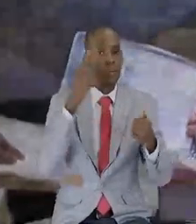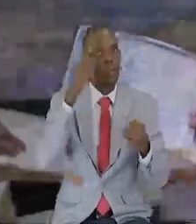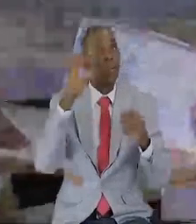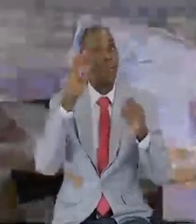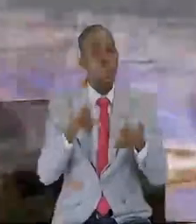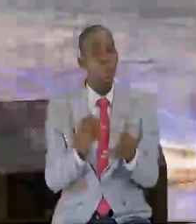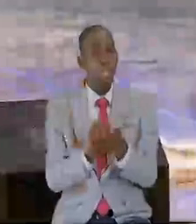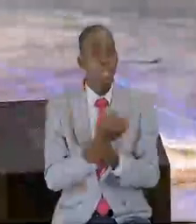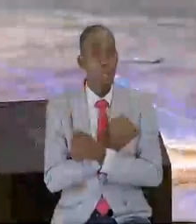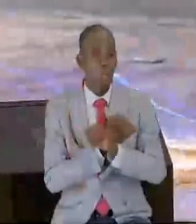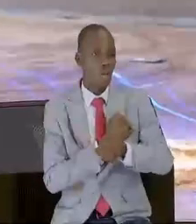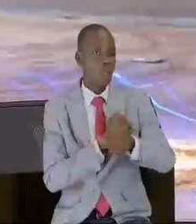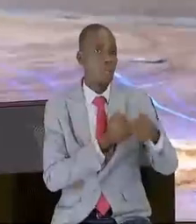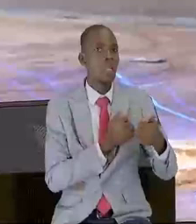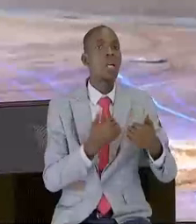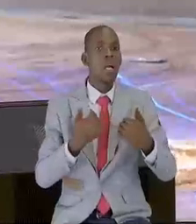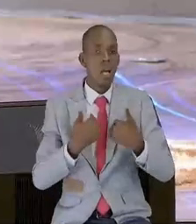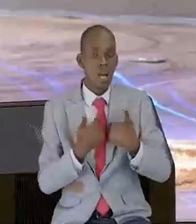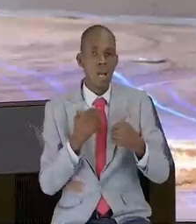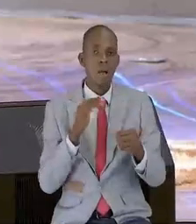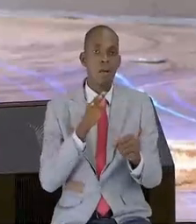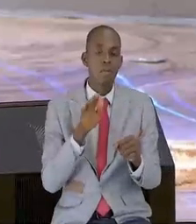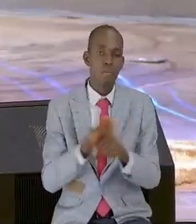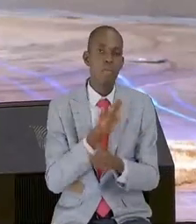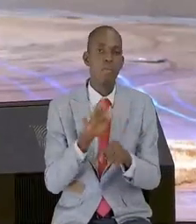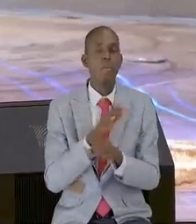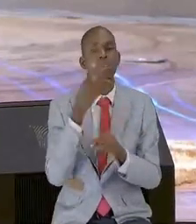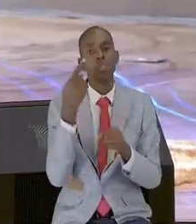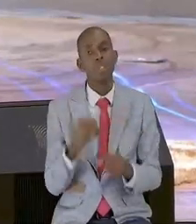autres, car celui qui aime les autres a accompli la loi.